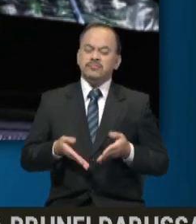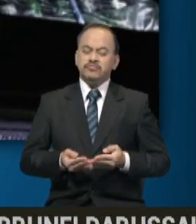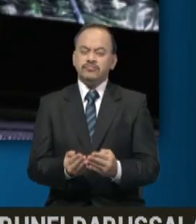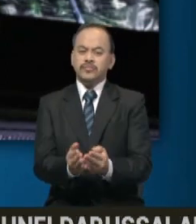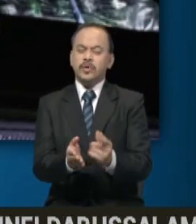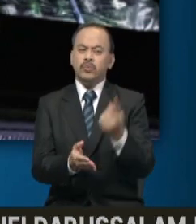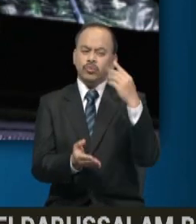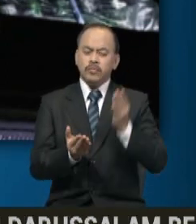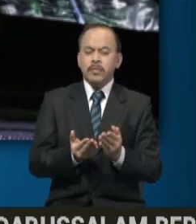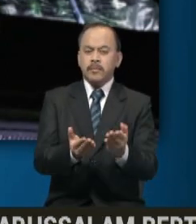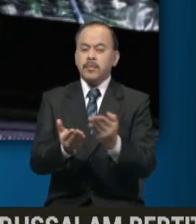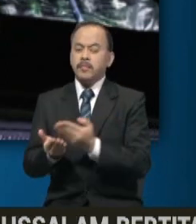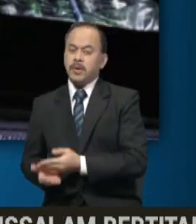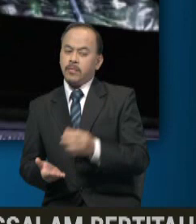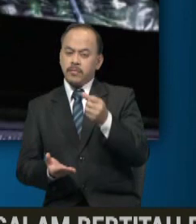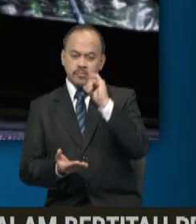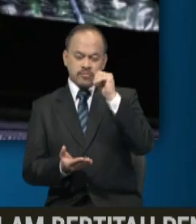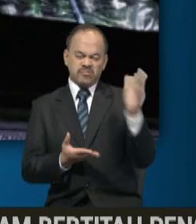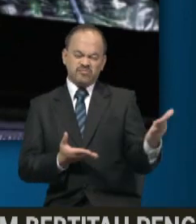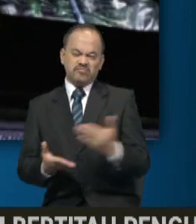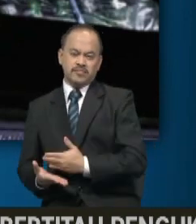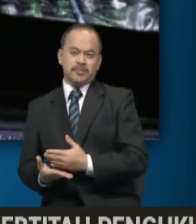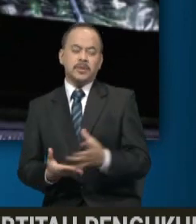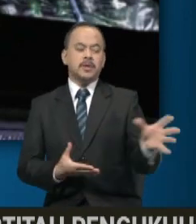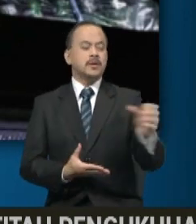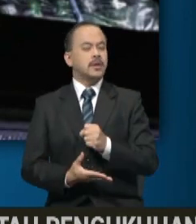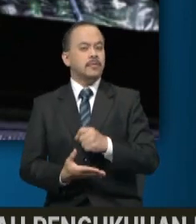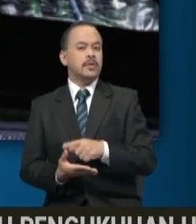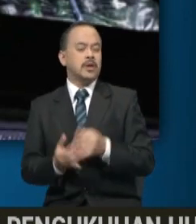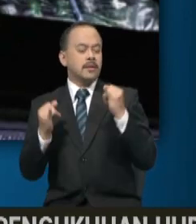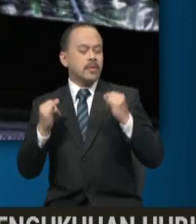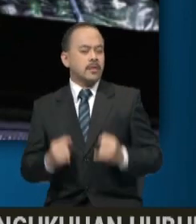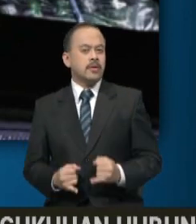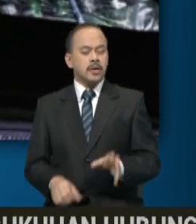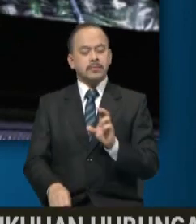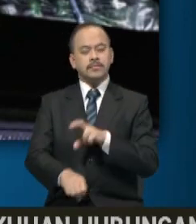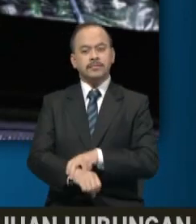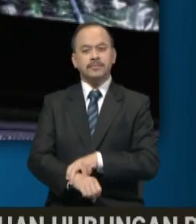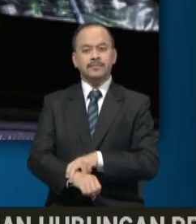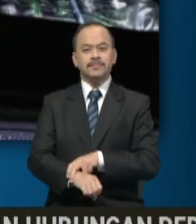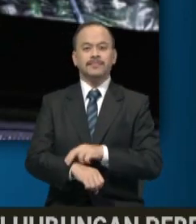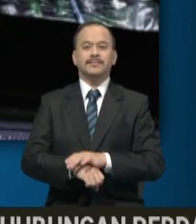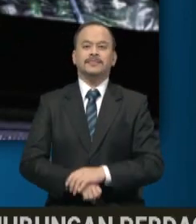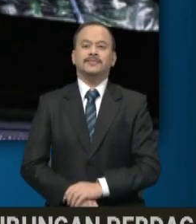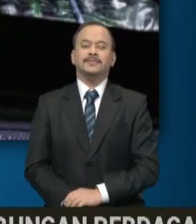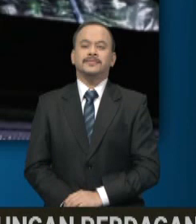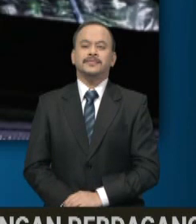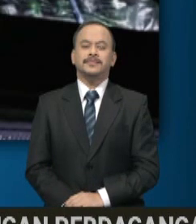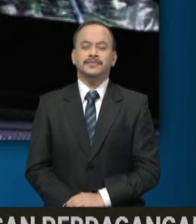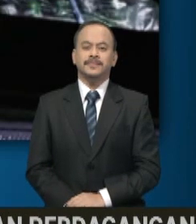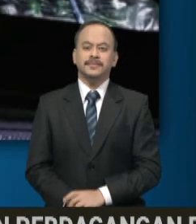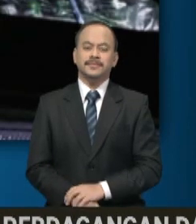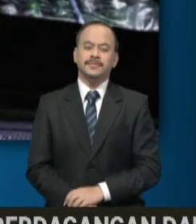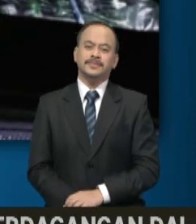yang digunakan untuk membawa barang tersebut. Kesemua barang tegahan dirampas dan individu terlibat dibawa ke bahagian penguatkuasaan